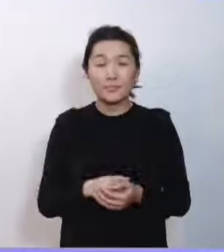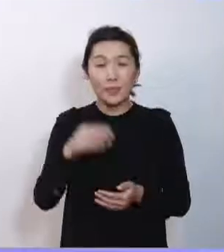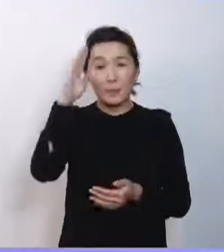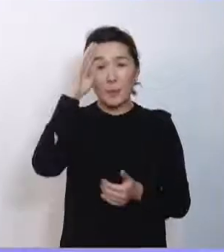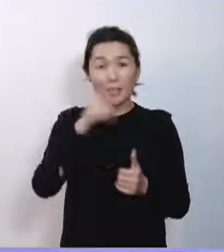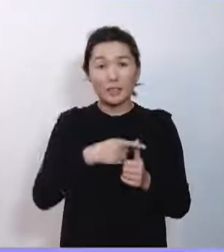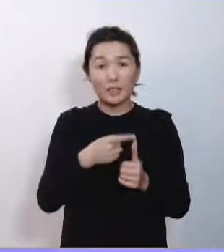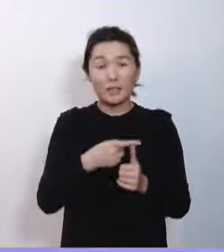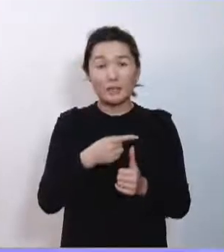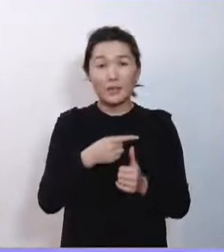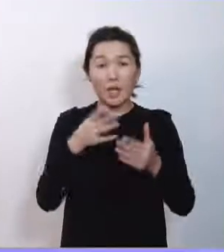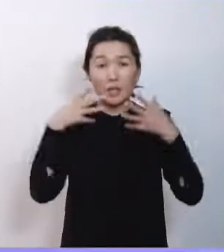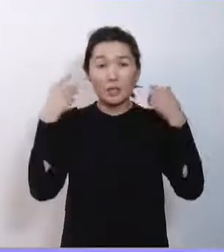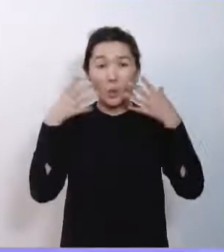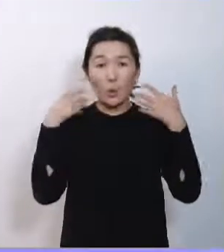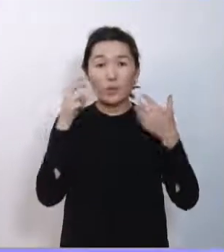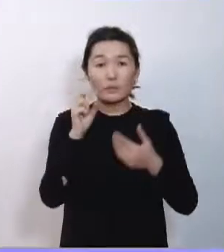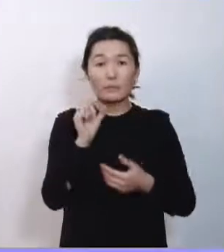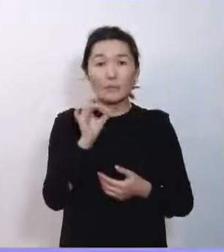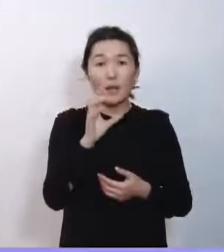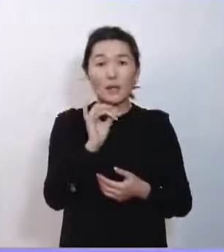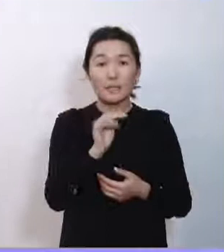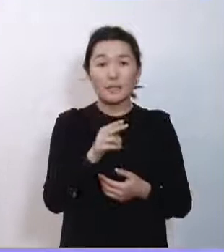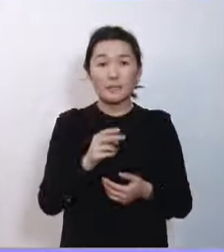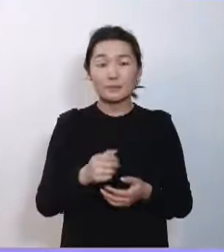Малыш назвал кот Барсик.